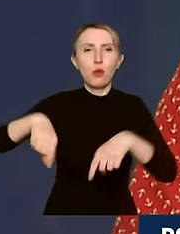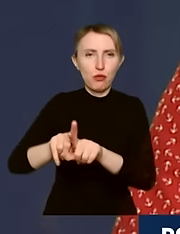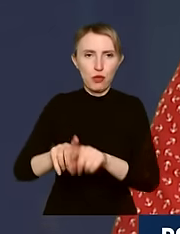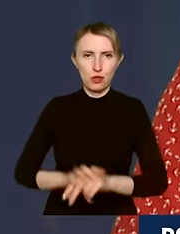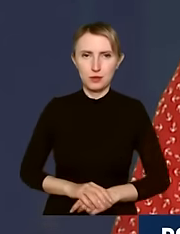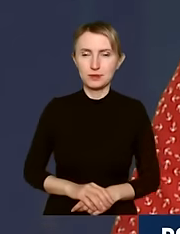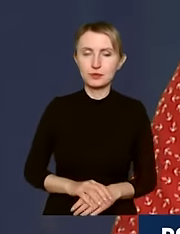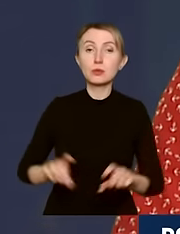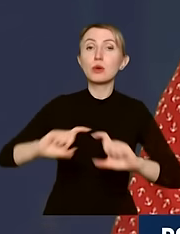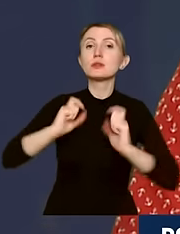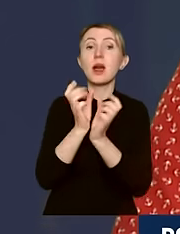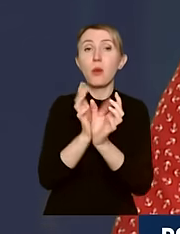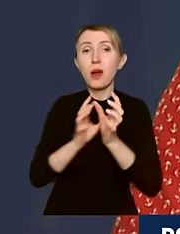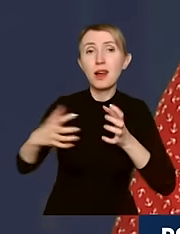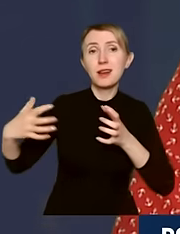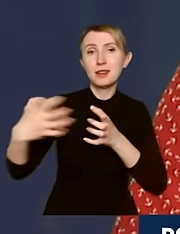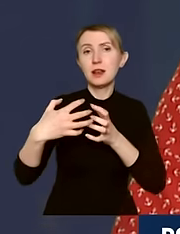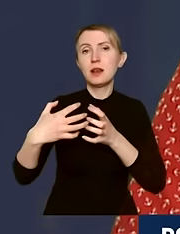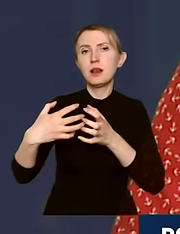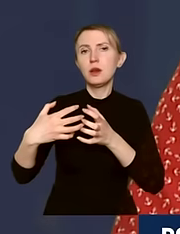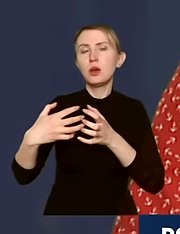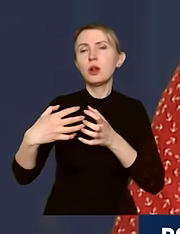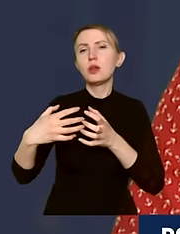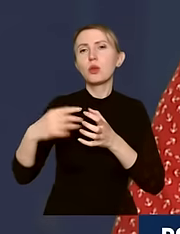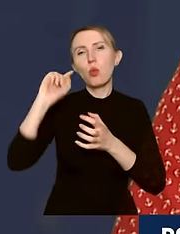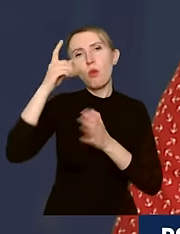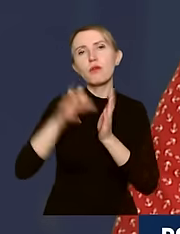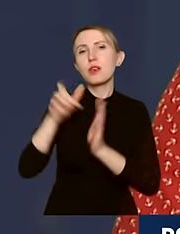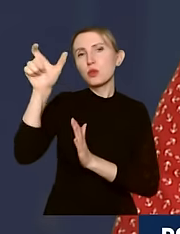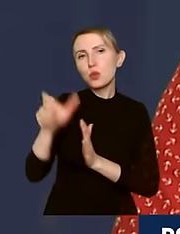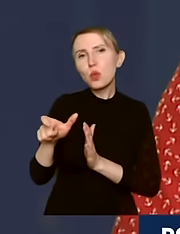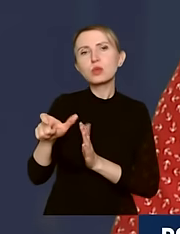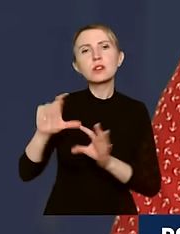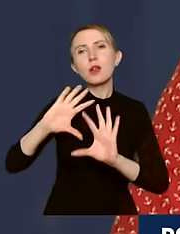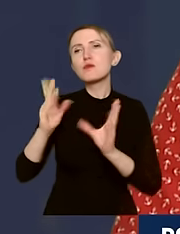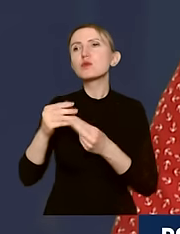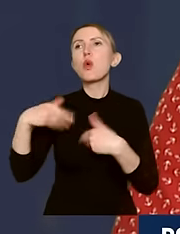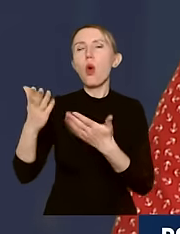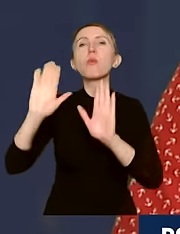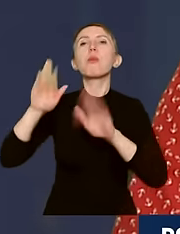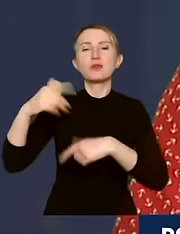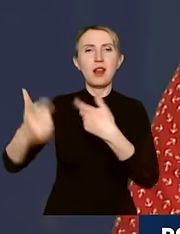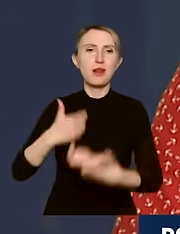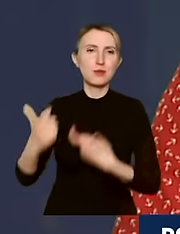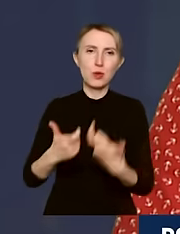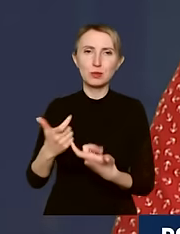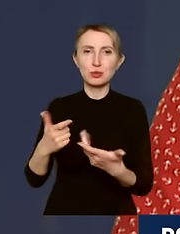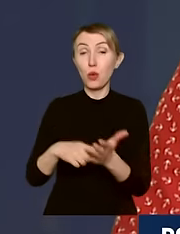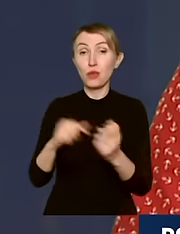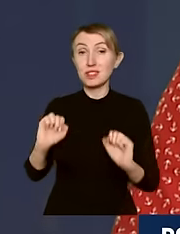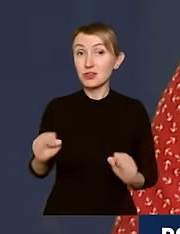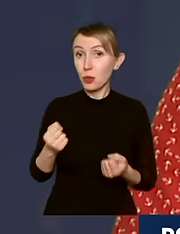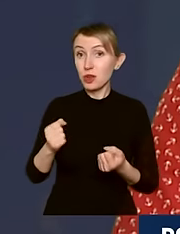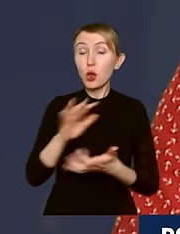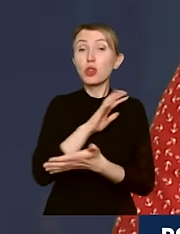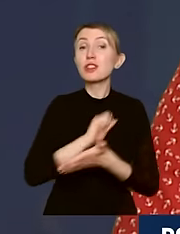ta ekipa, mam na myśli oczywiście przede wszystkim Donalda Tuska i wszystko, co za jego przyzwoleniem się dzieje, w takich akcjach jest psuciem